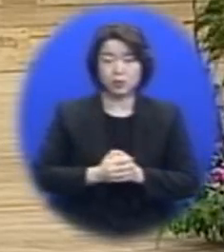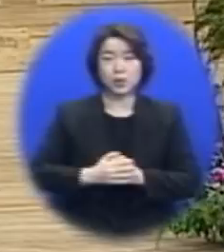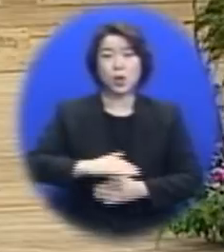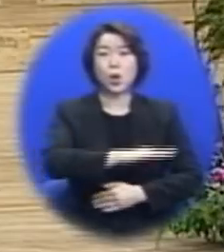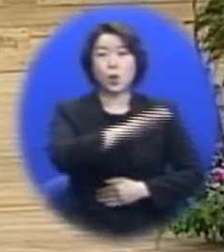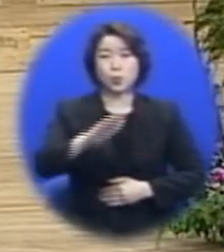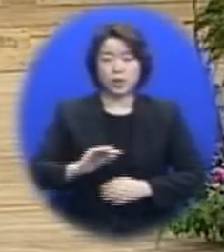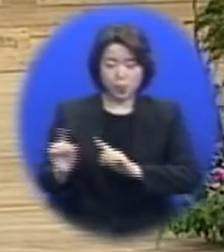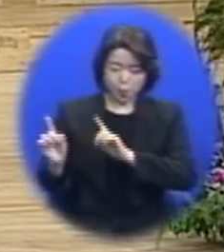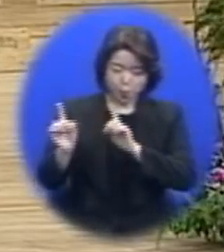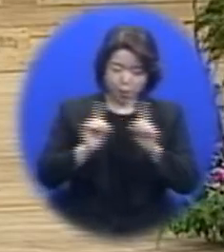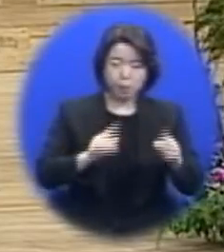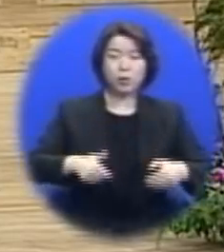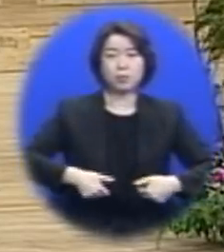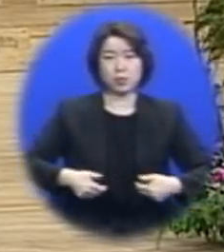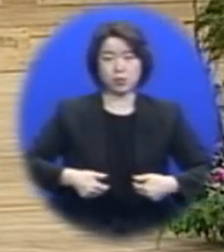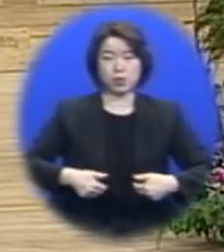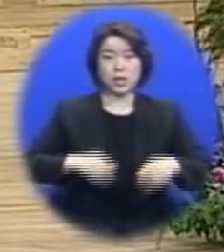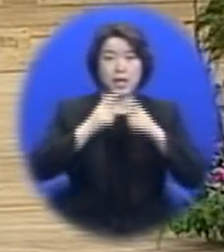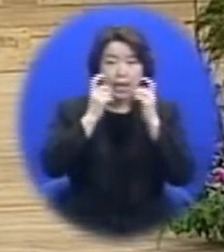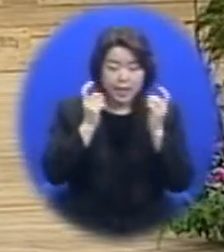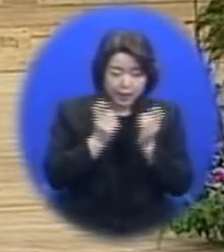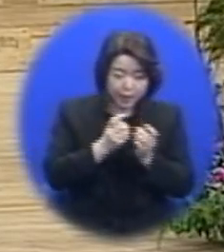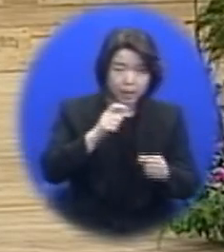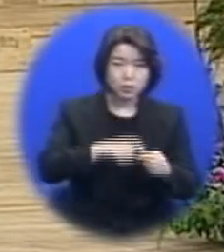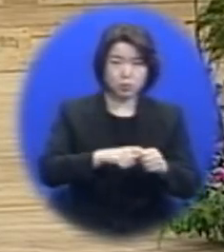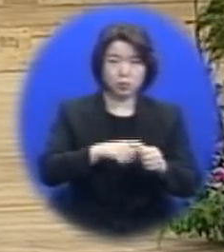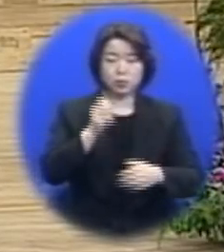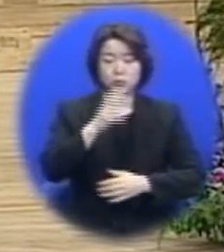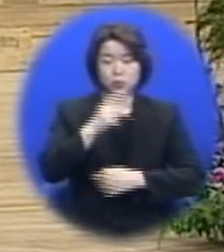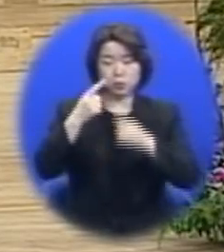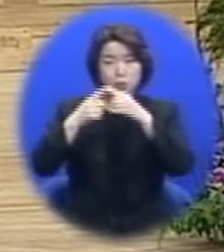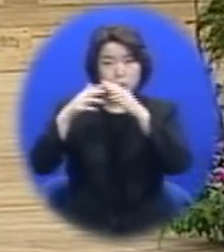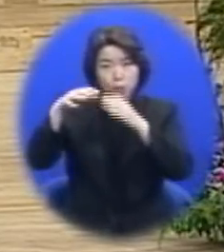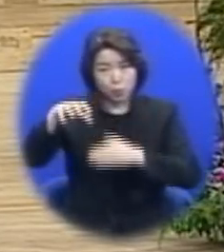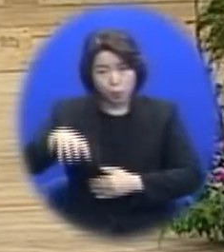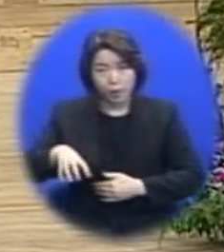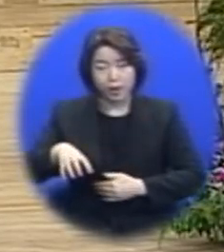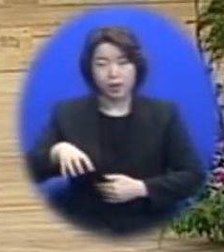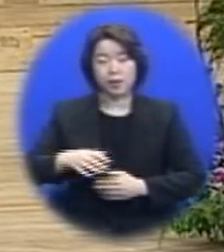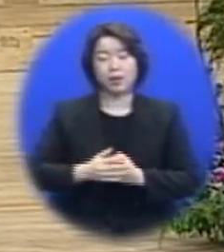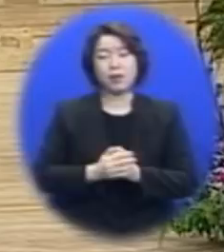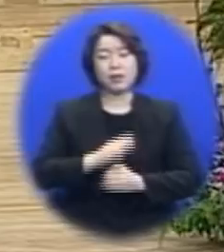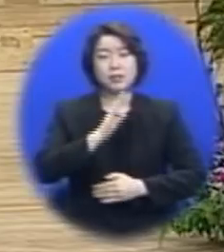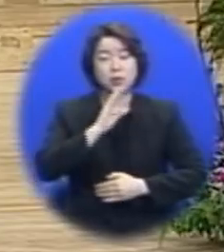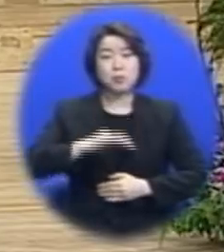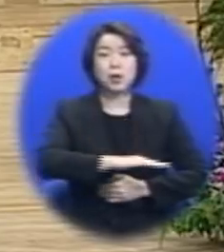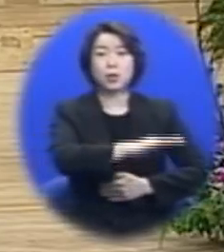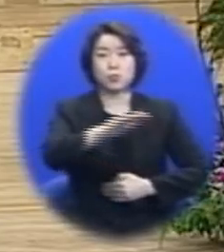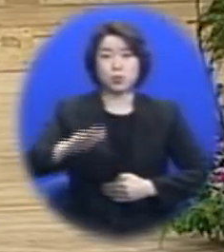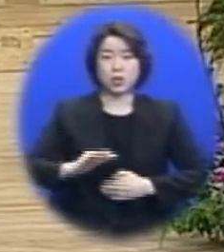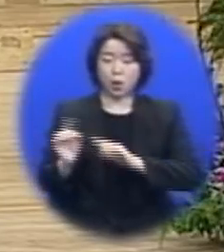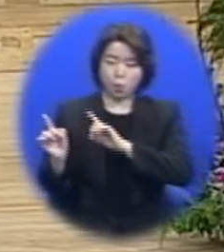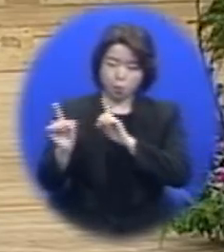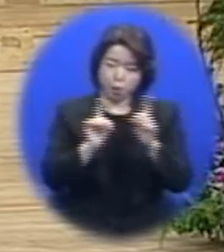할 겁니다. 지금 개인적으로든 교회에서든 지금 우리가 정말 회복해야 될